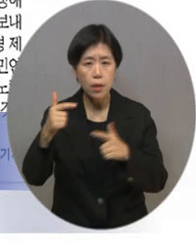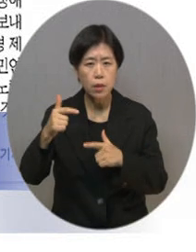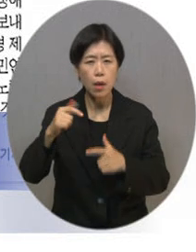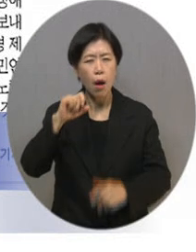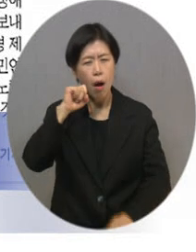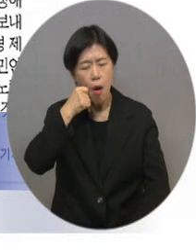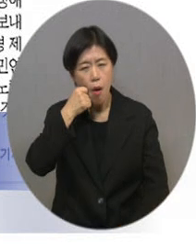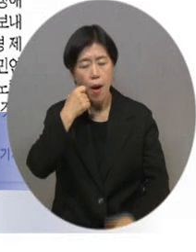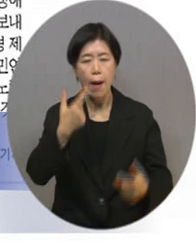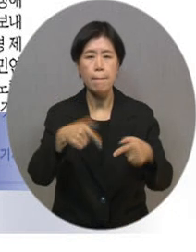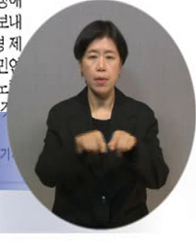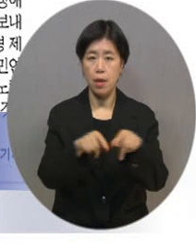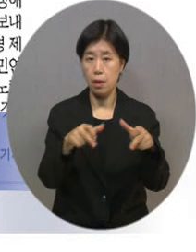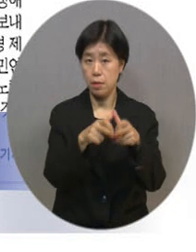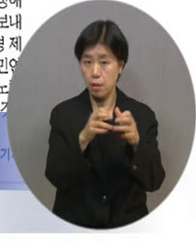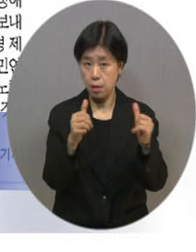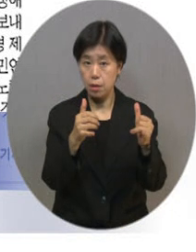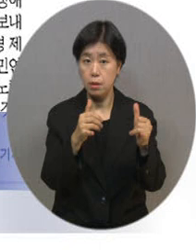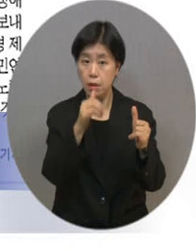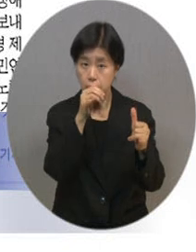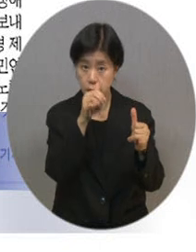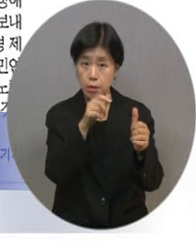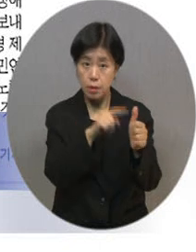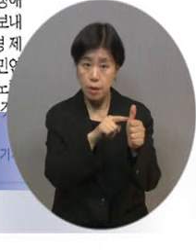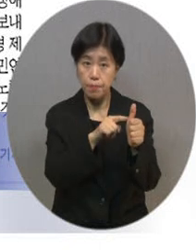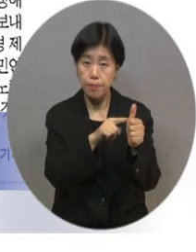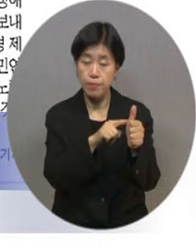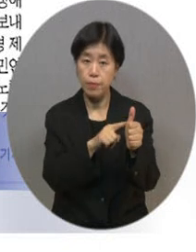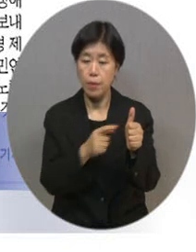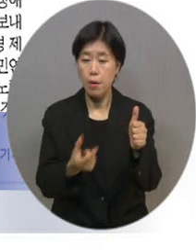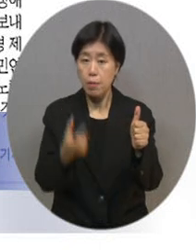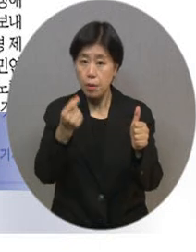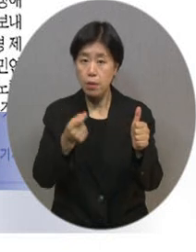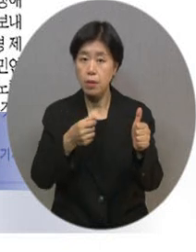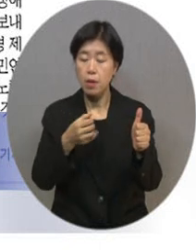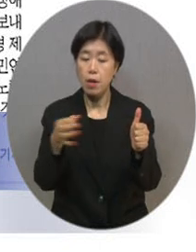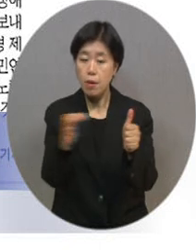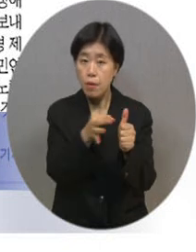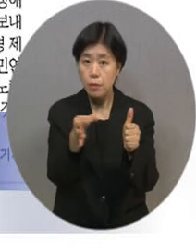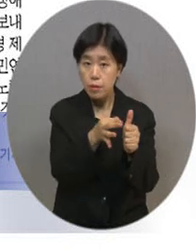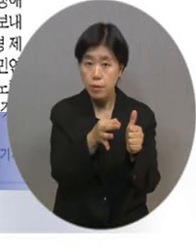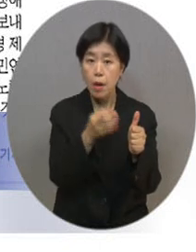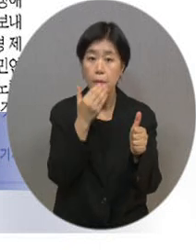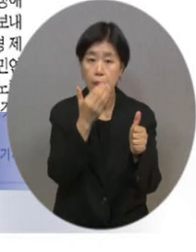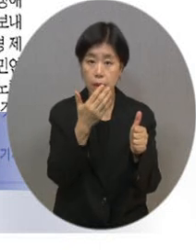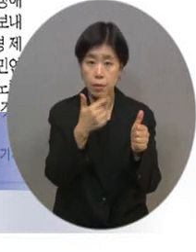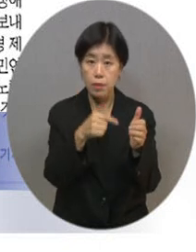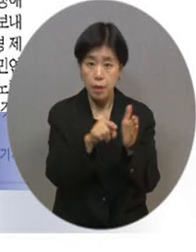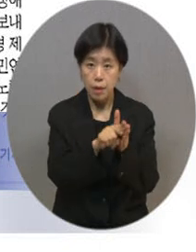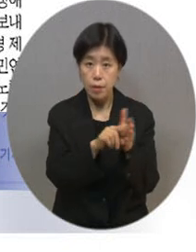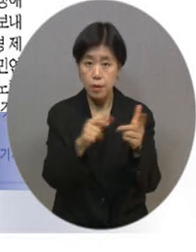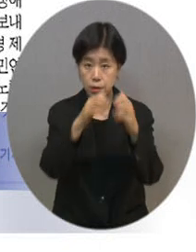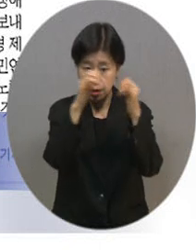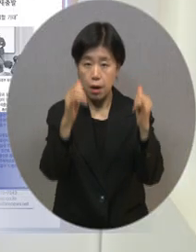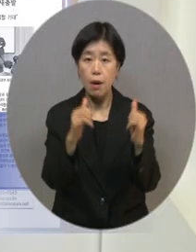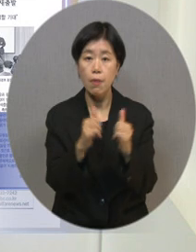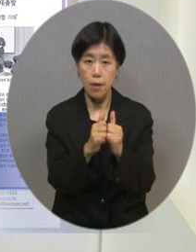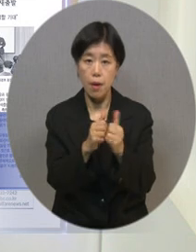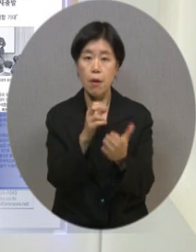동반하는 장애인에게 연금 조기 수령을 할 수 있는 사회보장 장애 보험을 운영하고